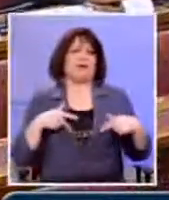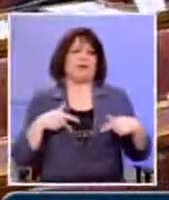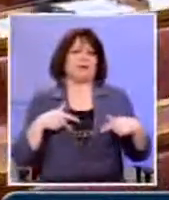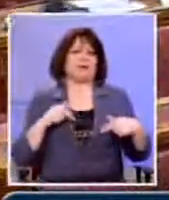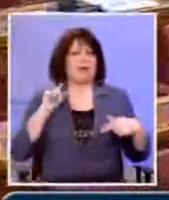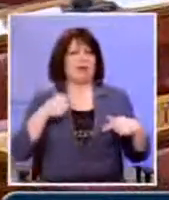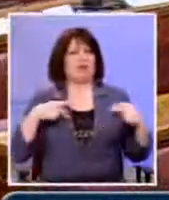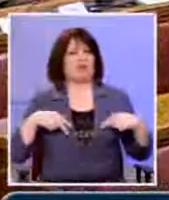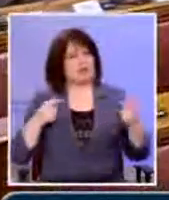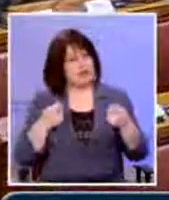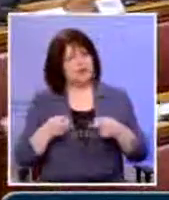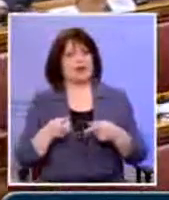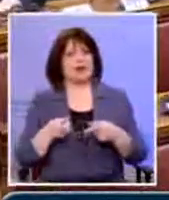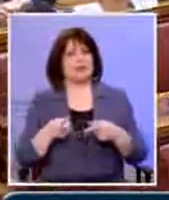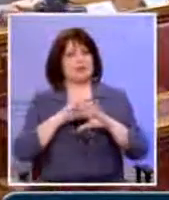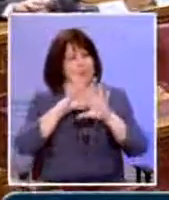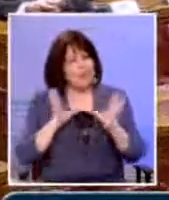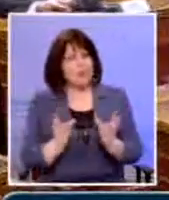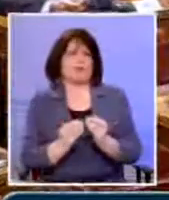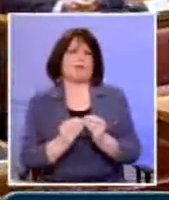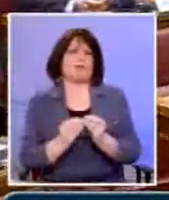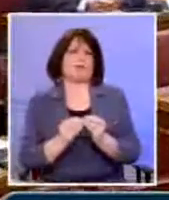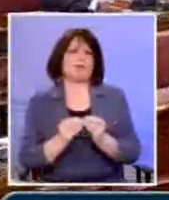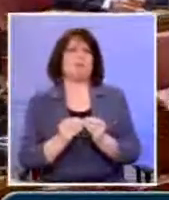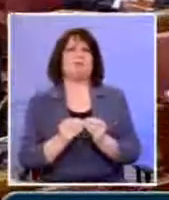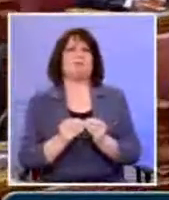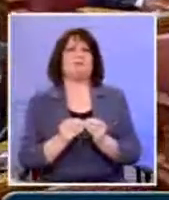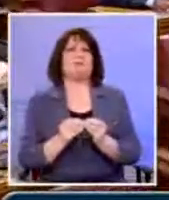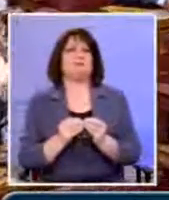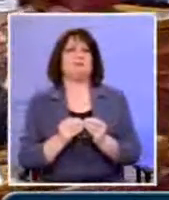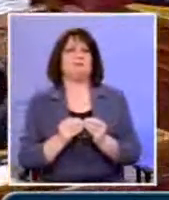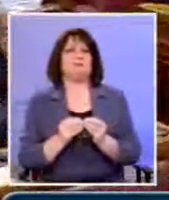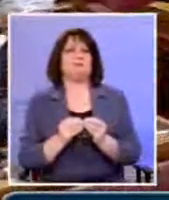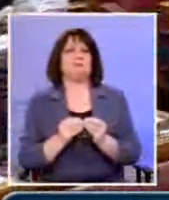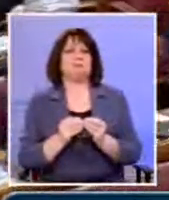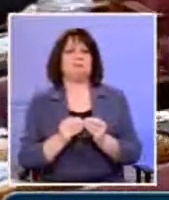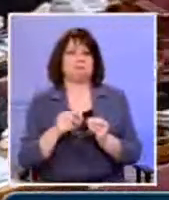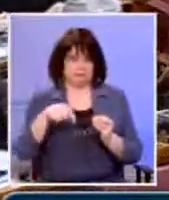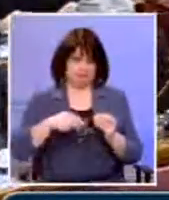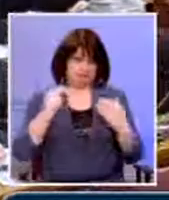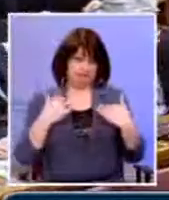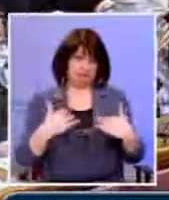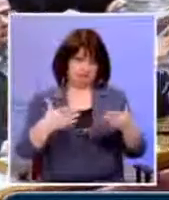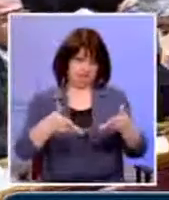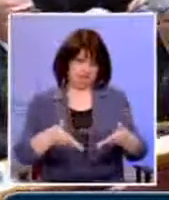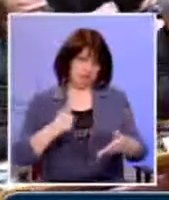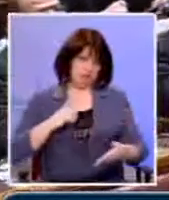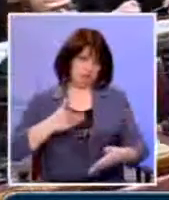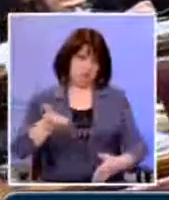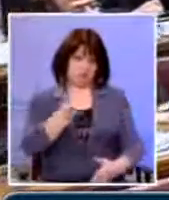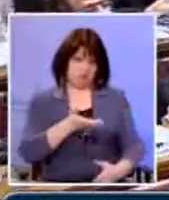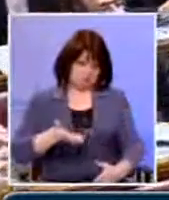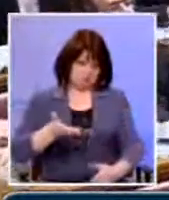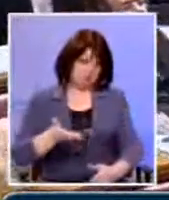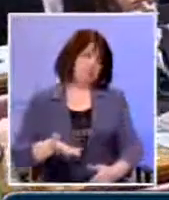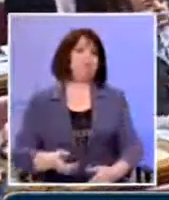κυβέρνησης και όλα τα μέλη της παρούσας Βουλής. Αυτό αναμένω.